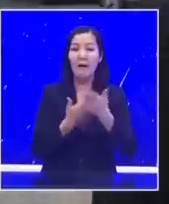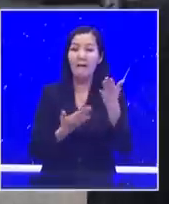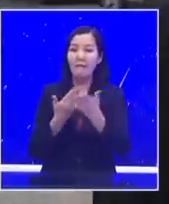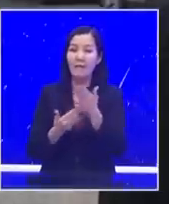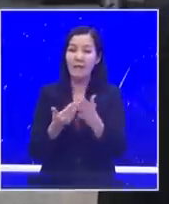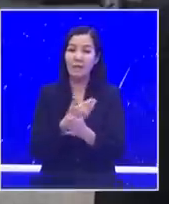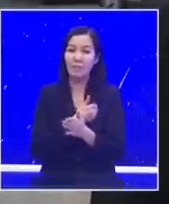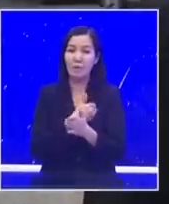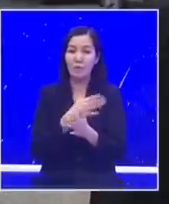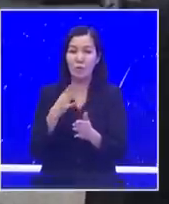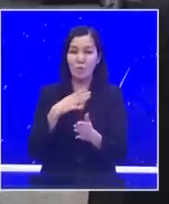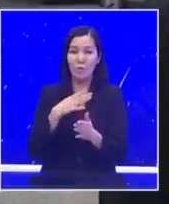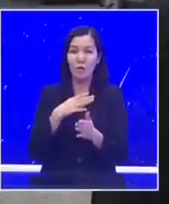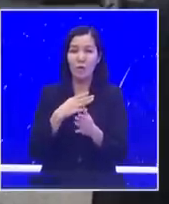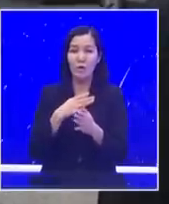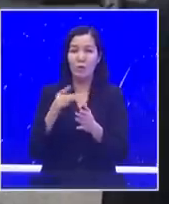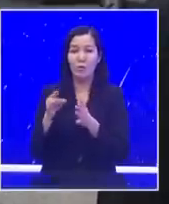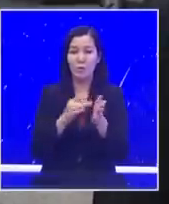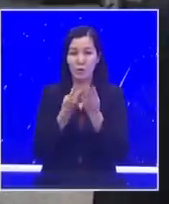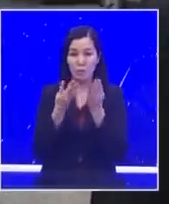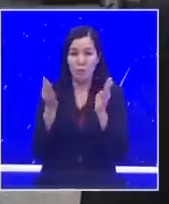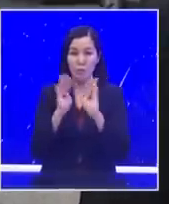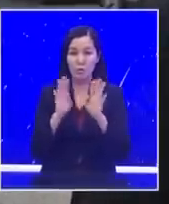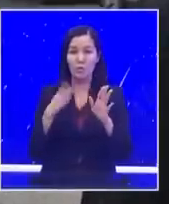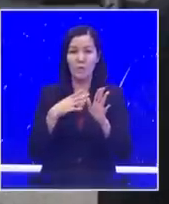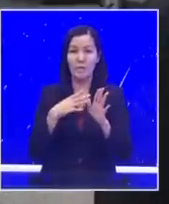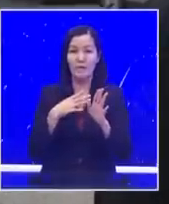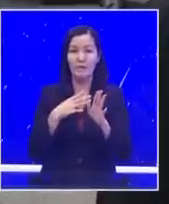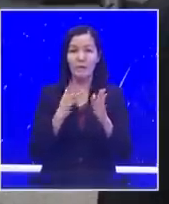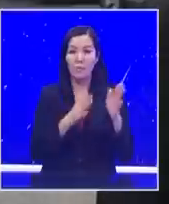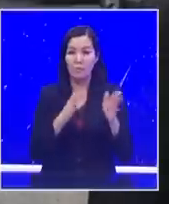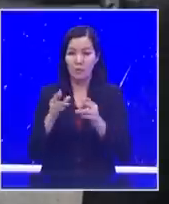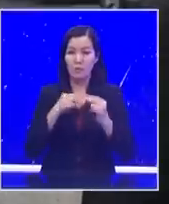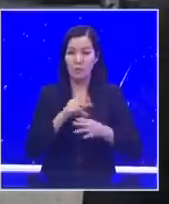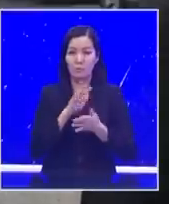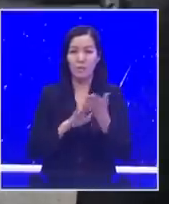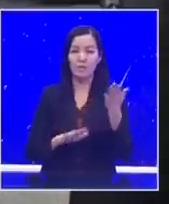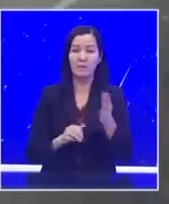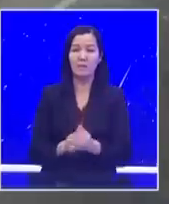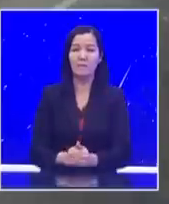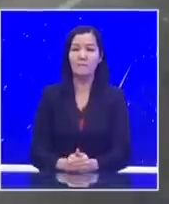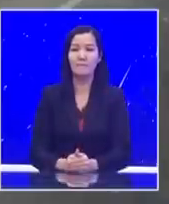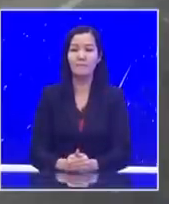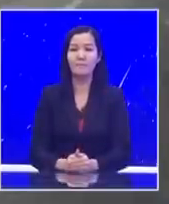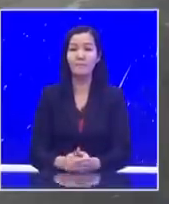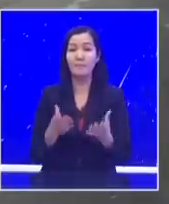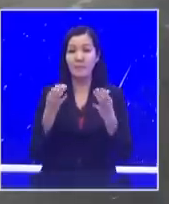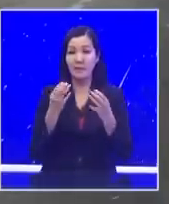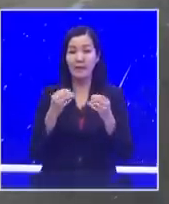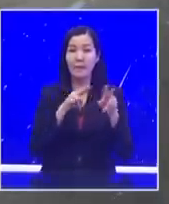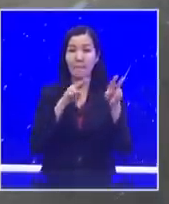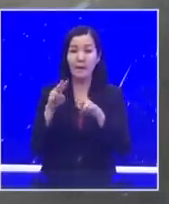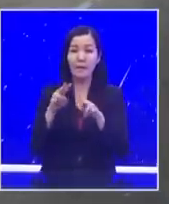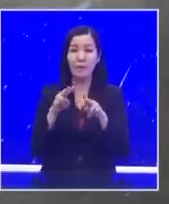температурасы болды, оны оқшауладық. Енді осындай режимде ары қарай жұмысты жалғастыра береміз. Бұдан бөлек бақылау